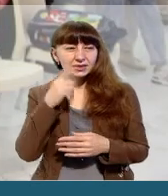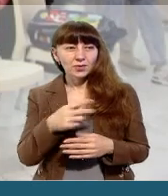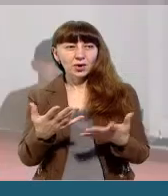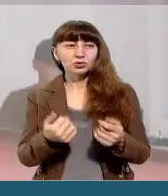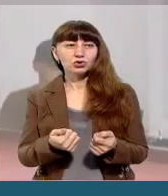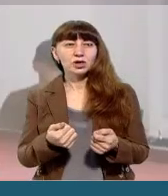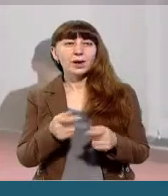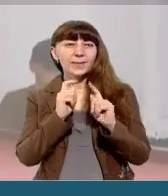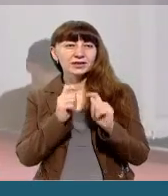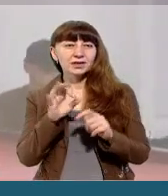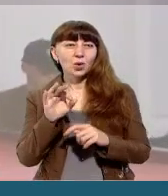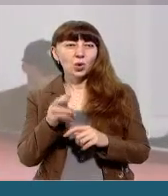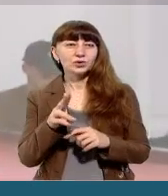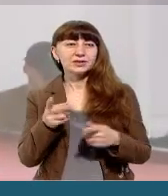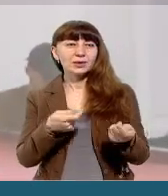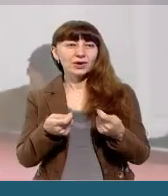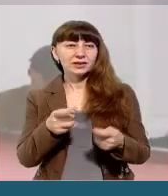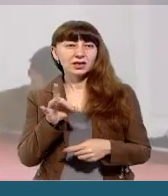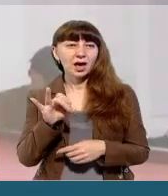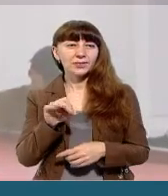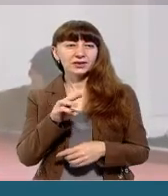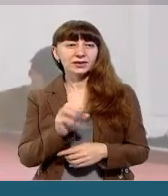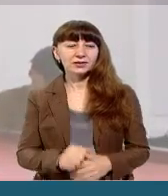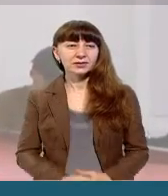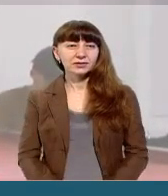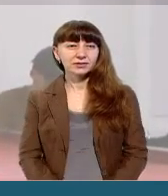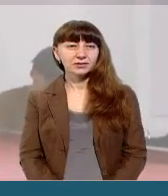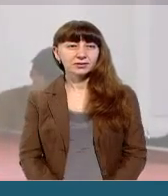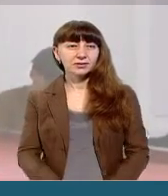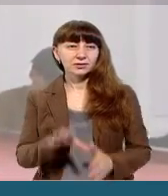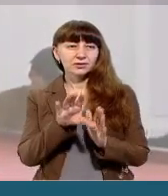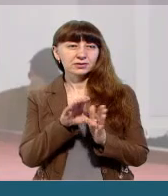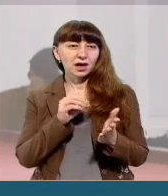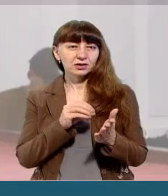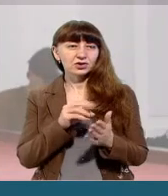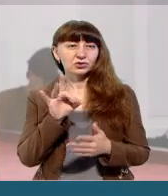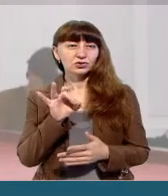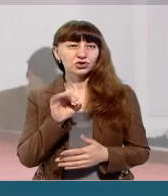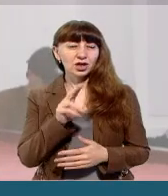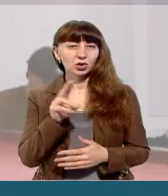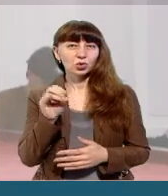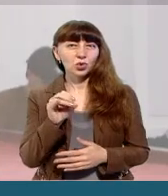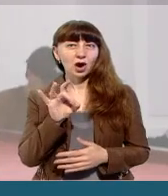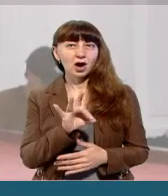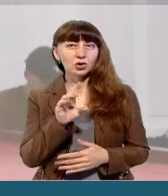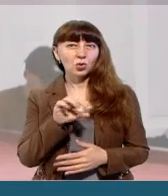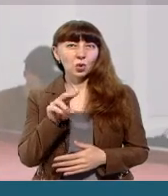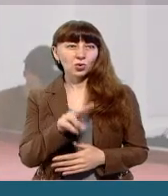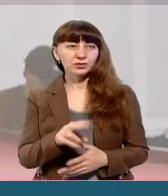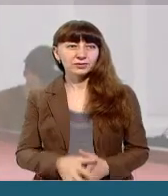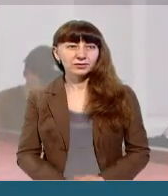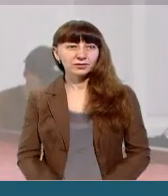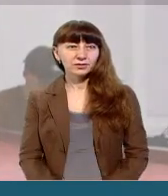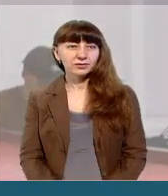департамента Так ну для начала рассказываю вот схему сканируем сканируем вот ска скачиваем потом